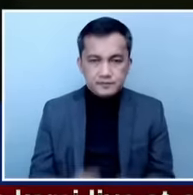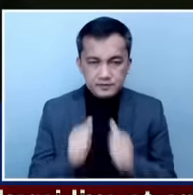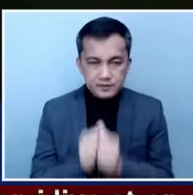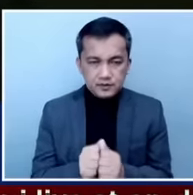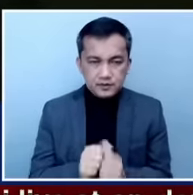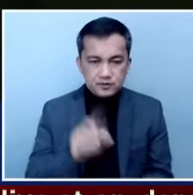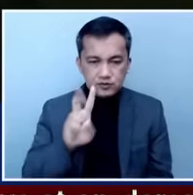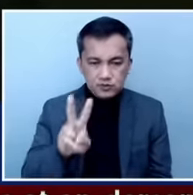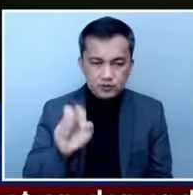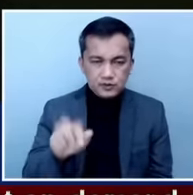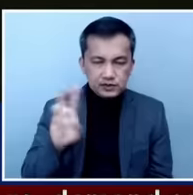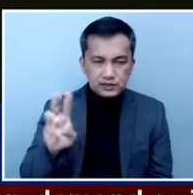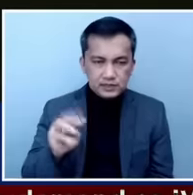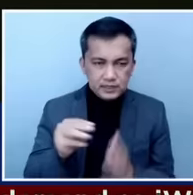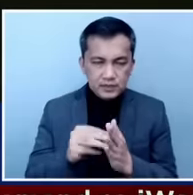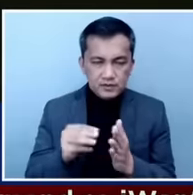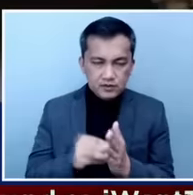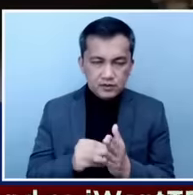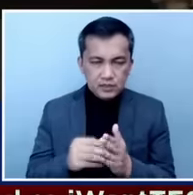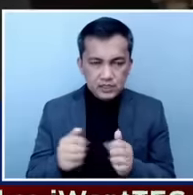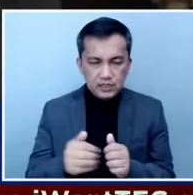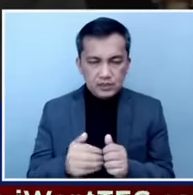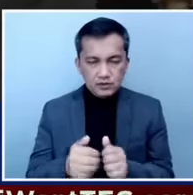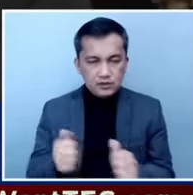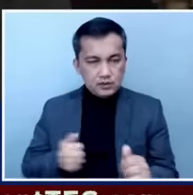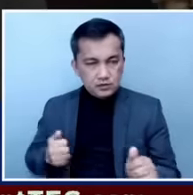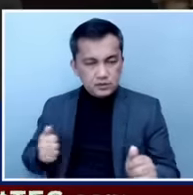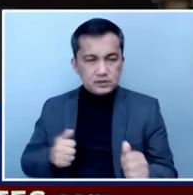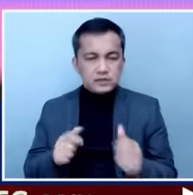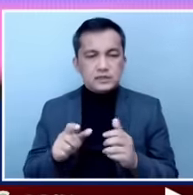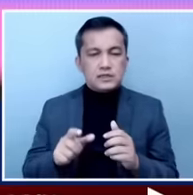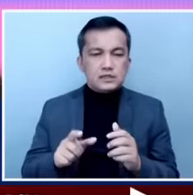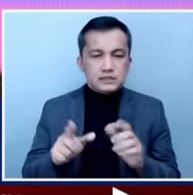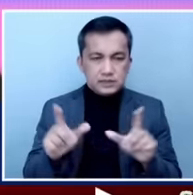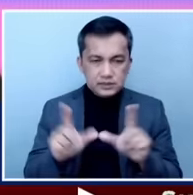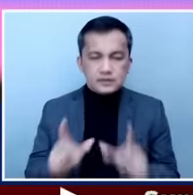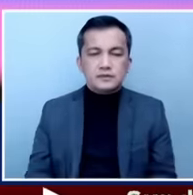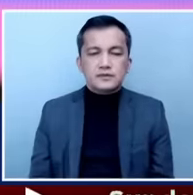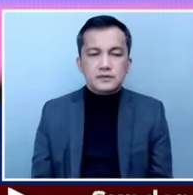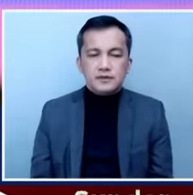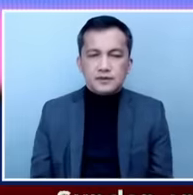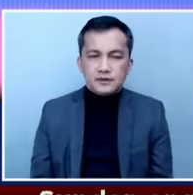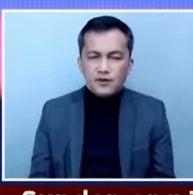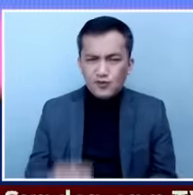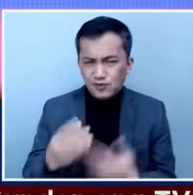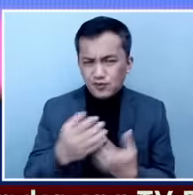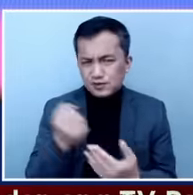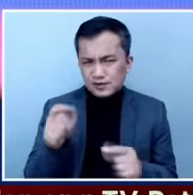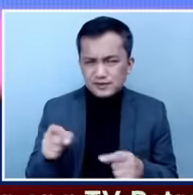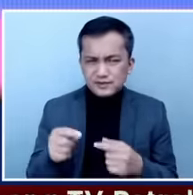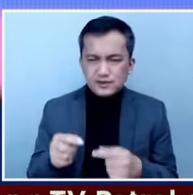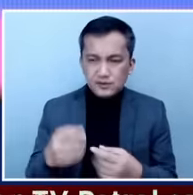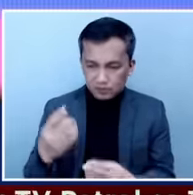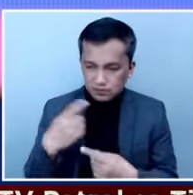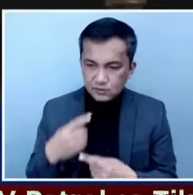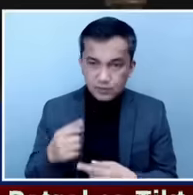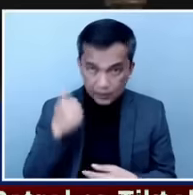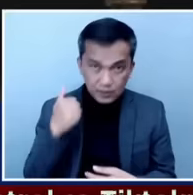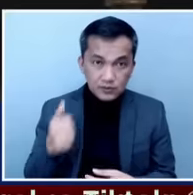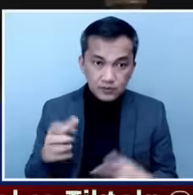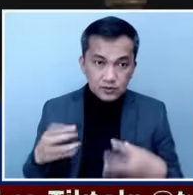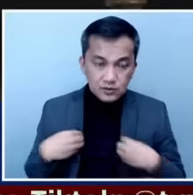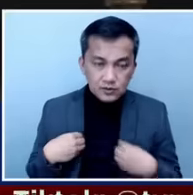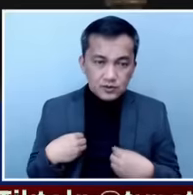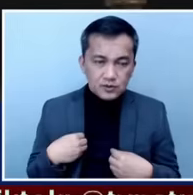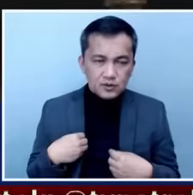2.6 million na backlog sa lisensya. The donation is always there. Sino ba mag-ayaw? Kung binibigyan ka ng donasyon, ba't tayo mo kunin? If